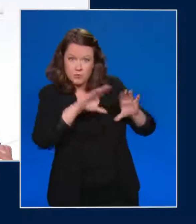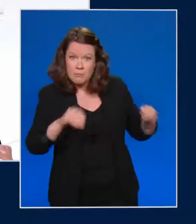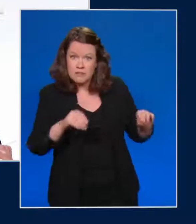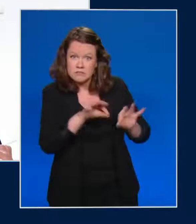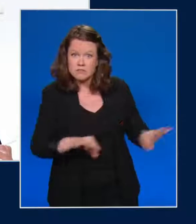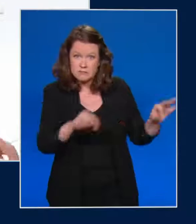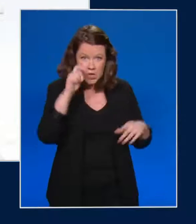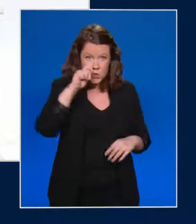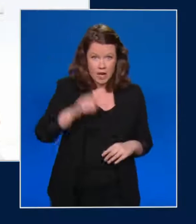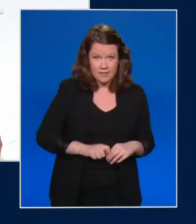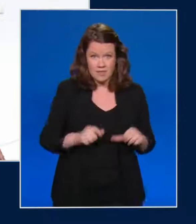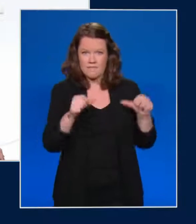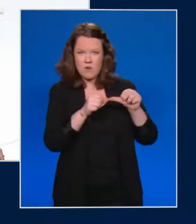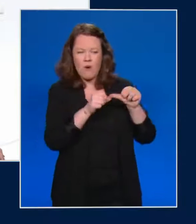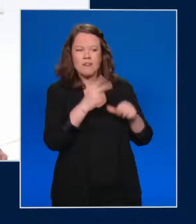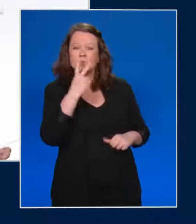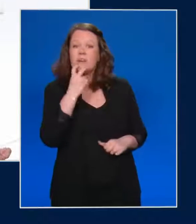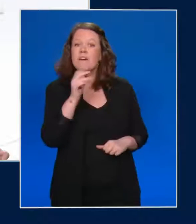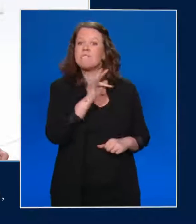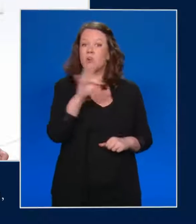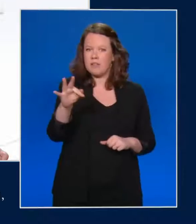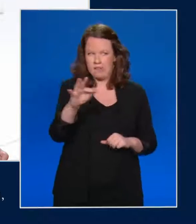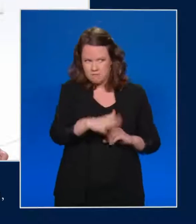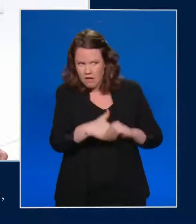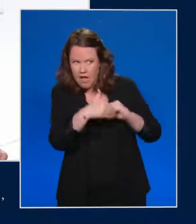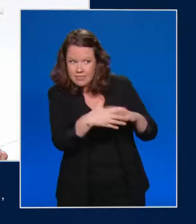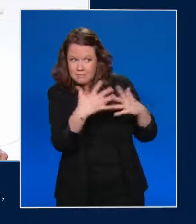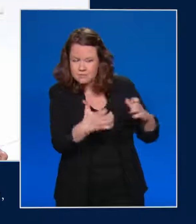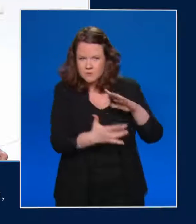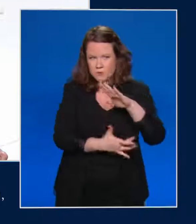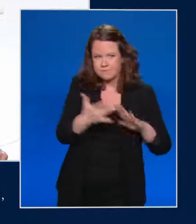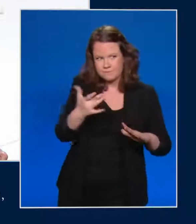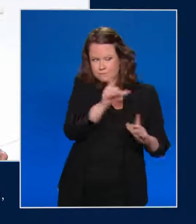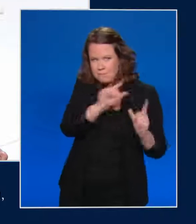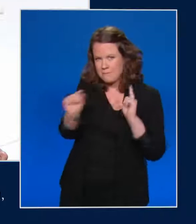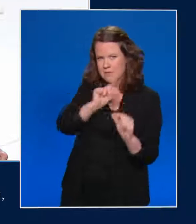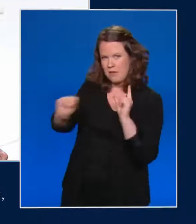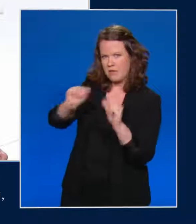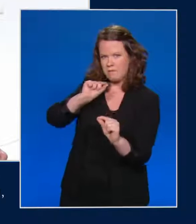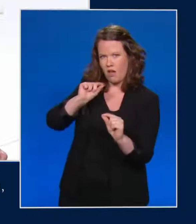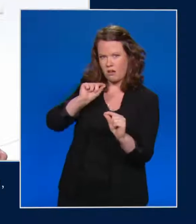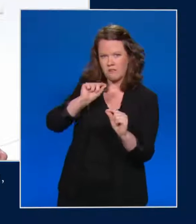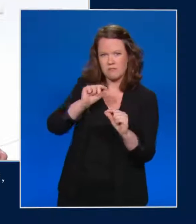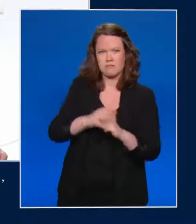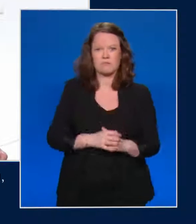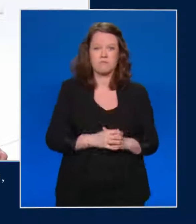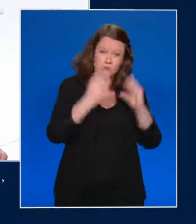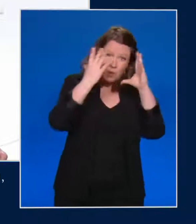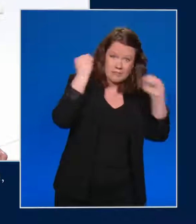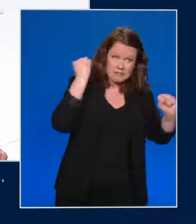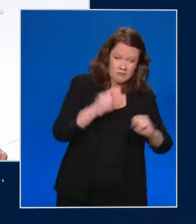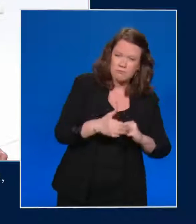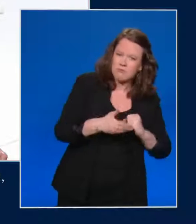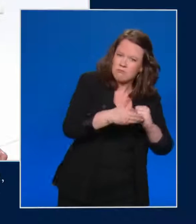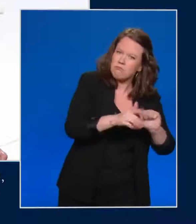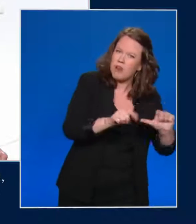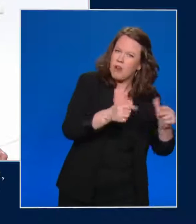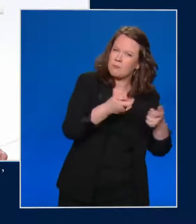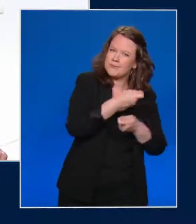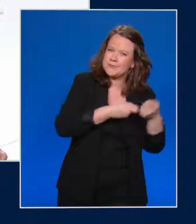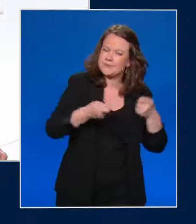en organisant le transfert de notre ambassade d'une ville l'autre en ukraine et en permettant à